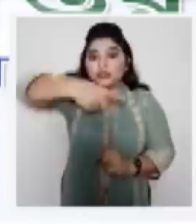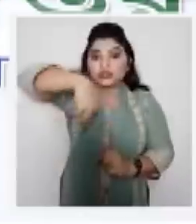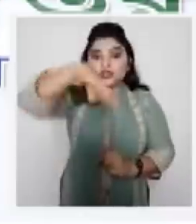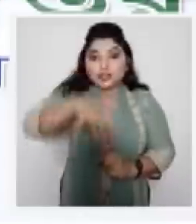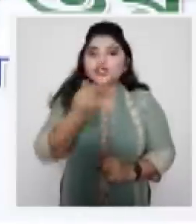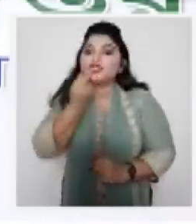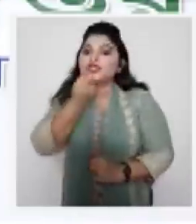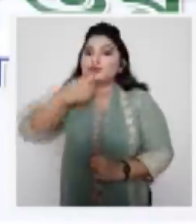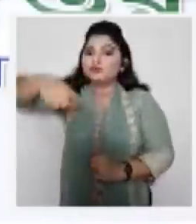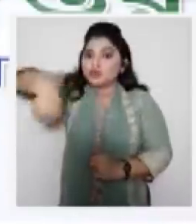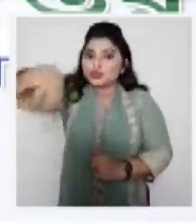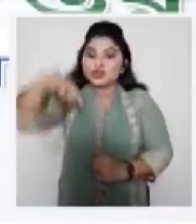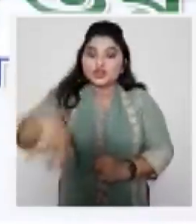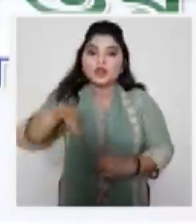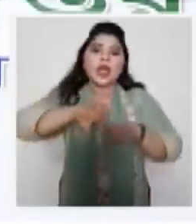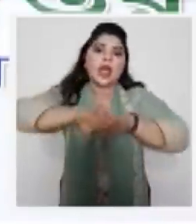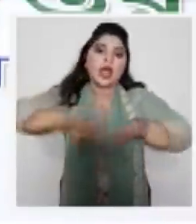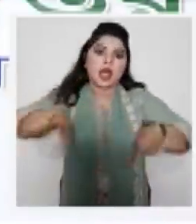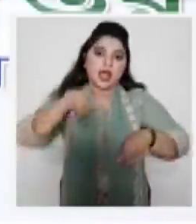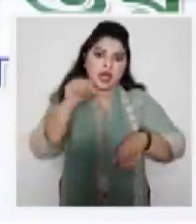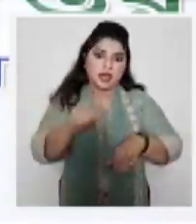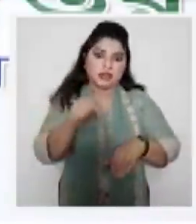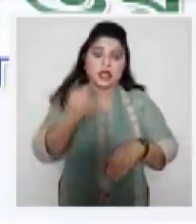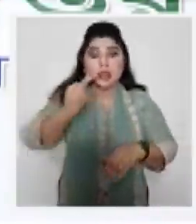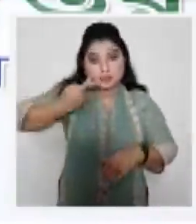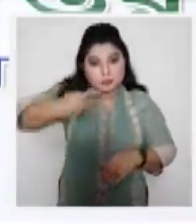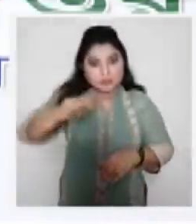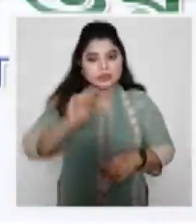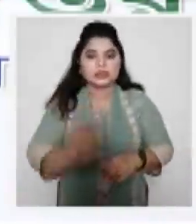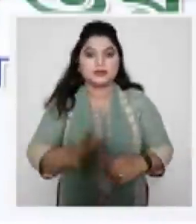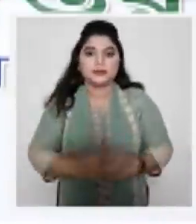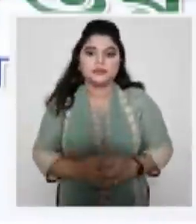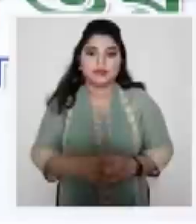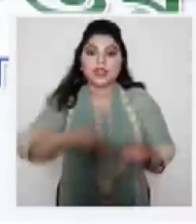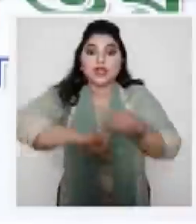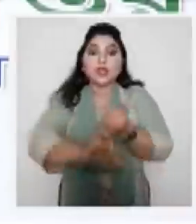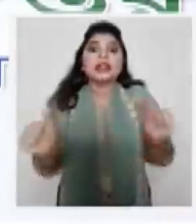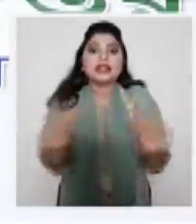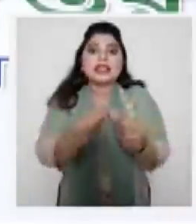গাইডলাইনেই আপনারা জানতে পারবেন যে কীভাবে জোন করা হয়েছে এবং জোনের কী ক্রাইটেরিয়া।